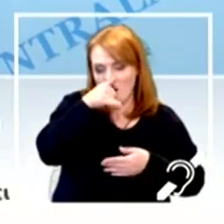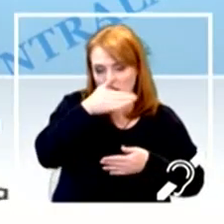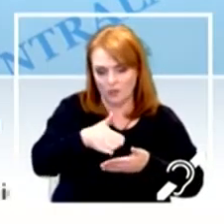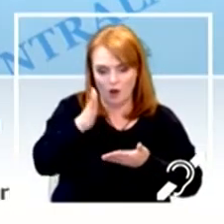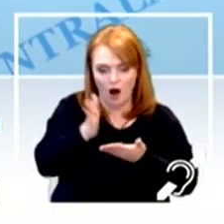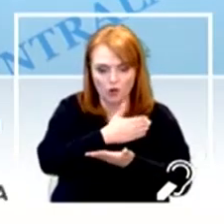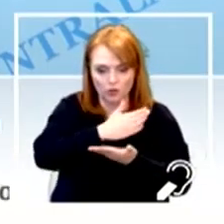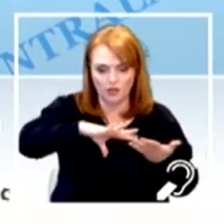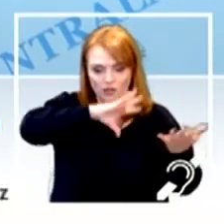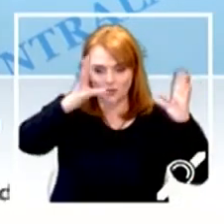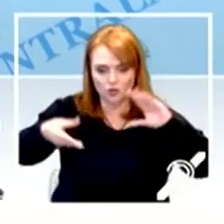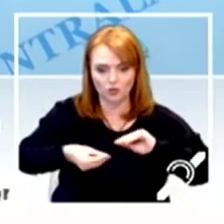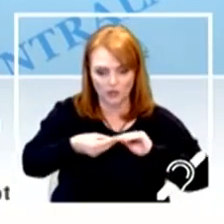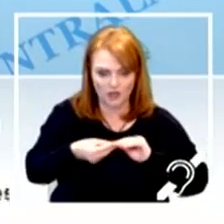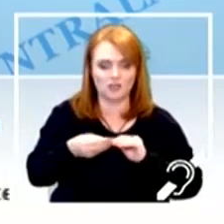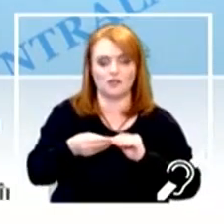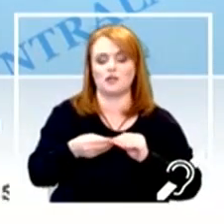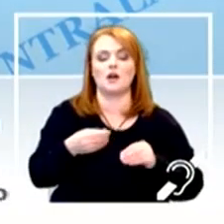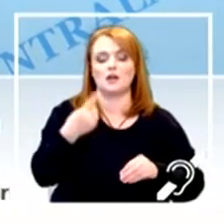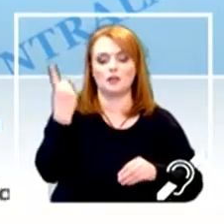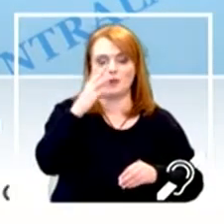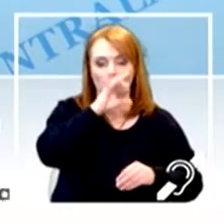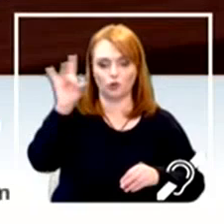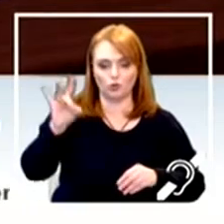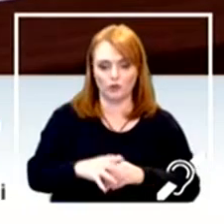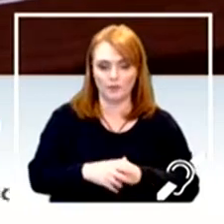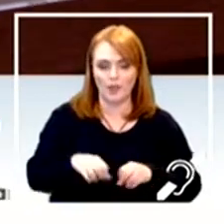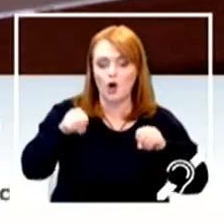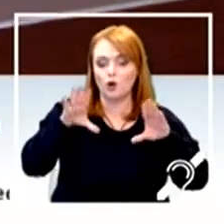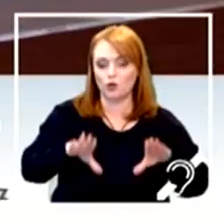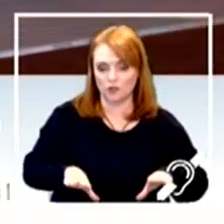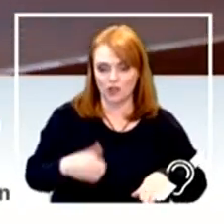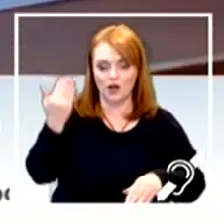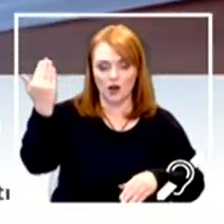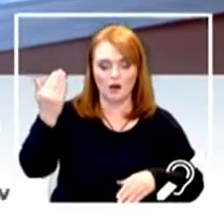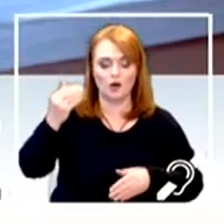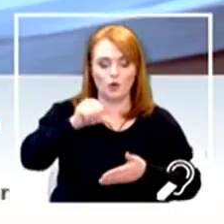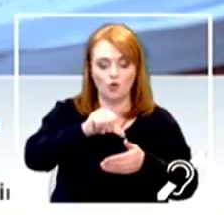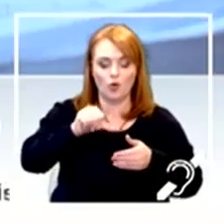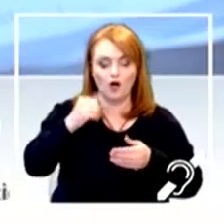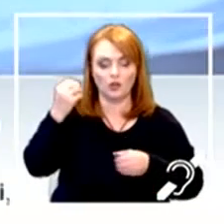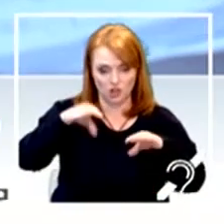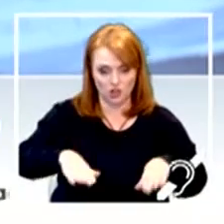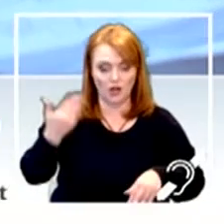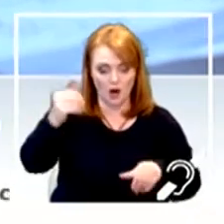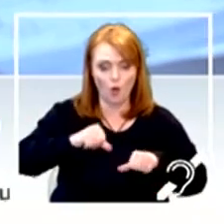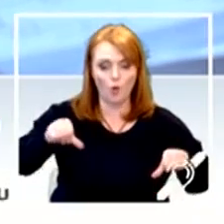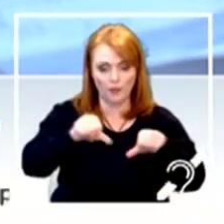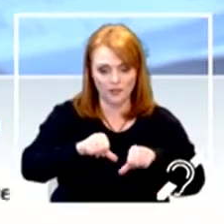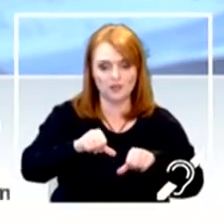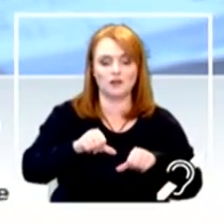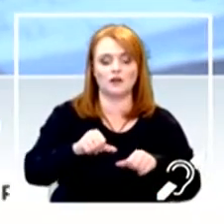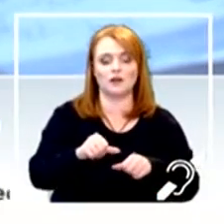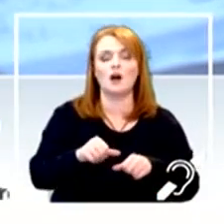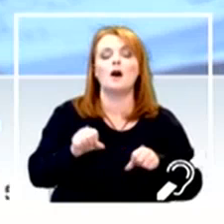în aplicare decizia Comisiei pentru Situații Excepționale. Hotărârea Comisiei Electorale Centrale poate fi însă atacată în instanță